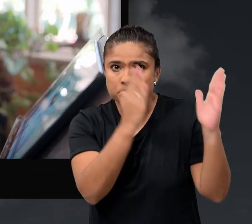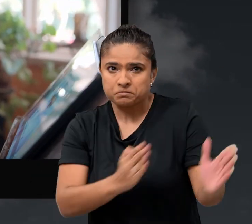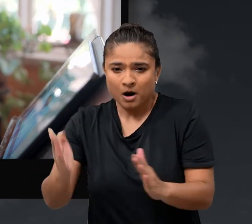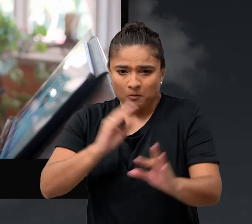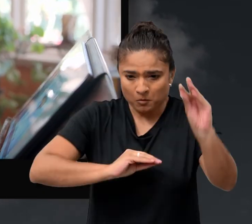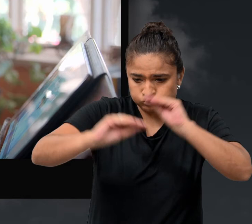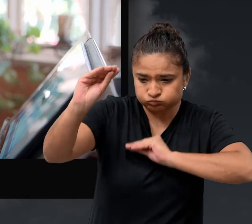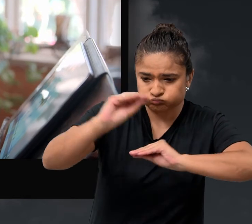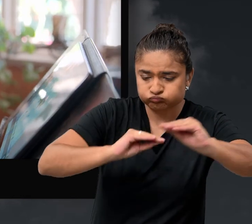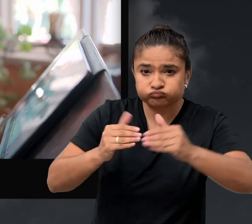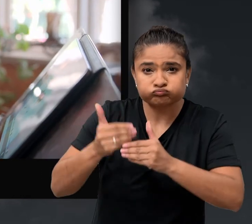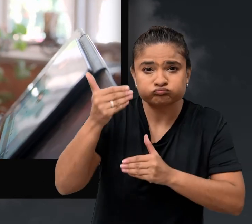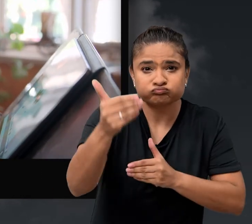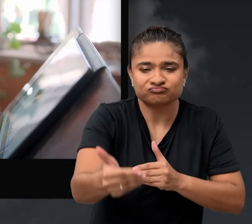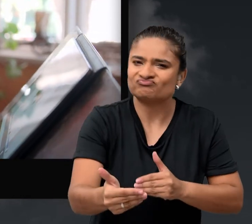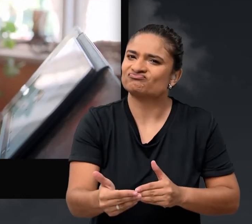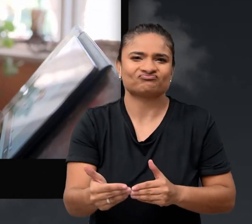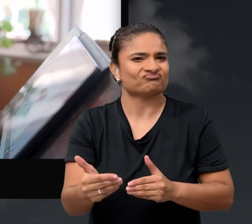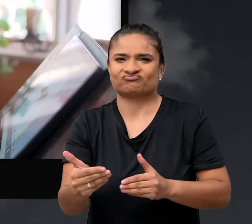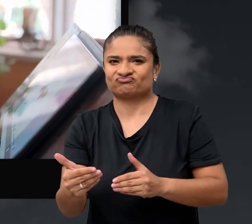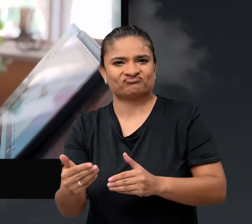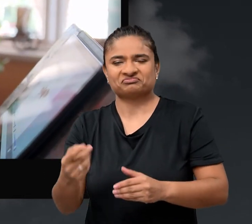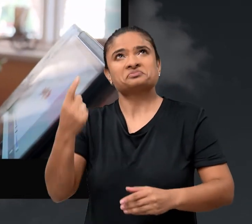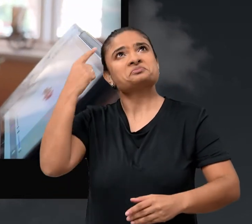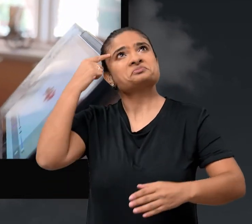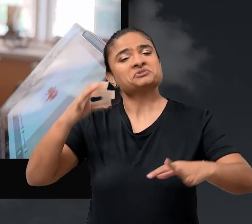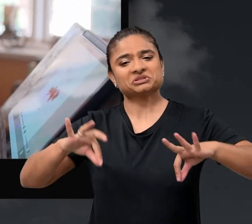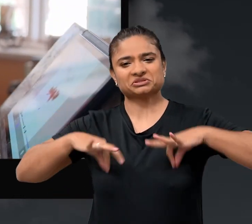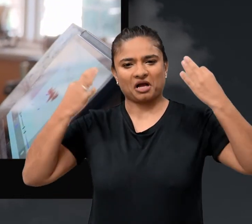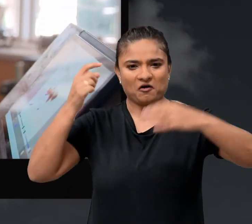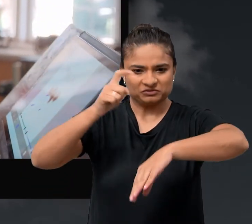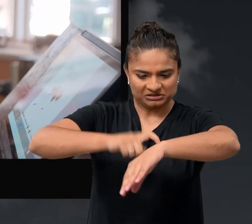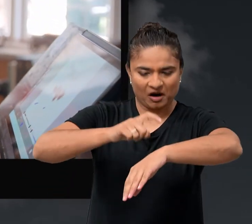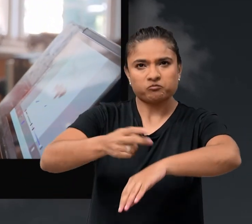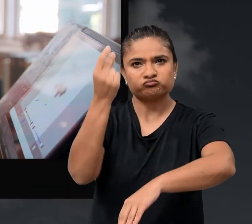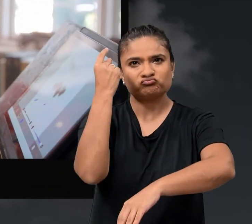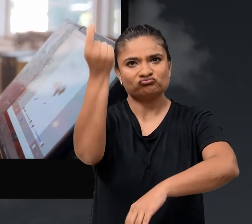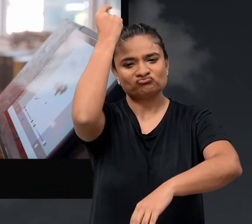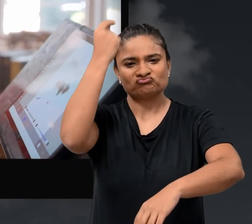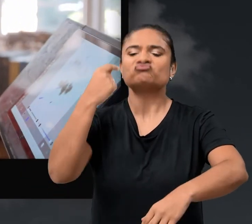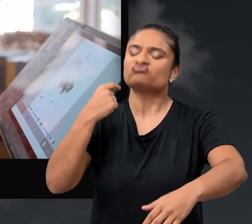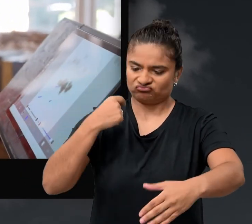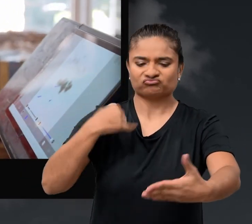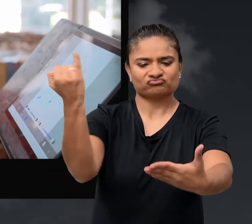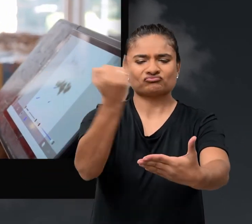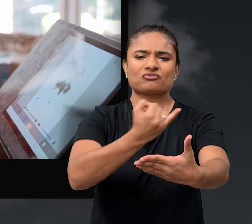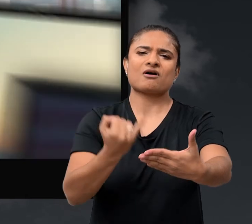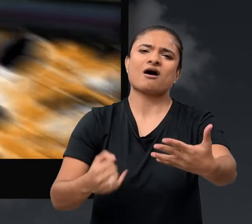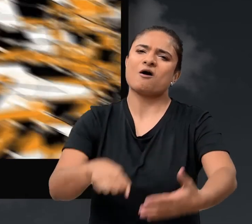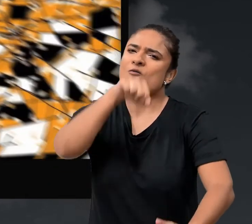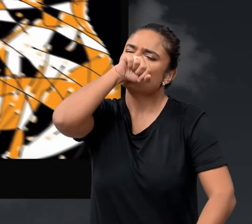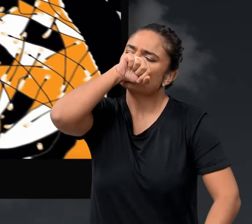betaal nooit een schilderij. Voor die tijd niet alles gebeurt